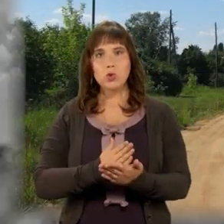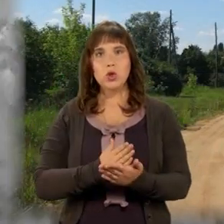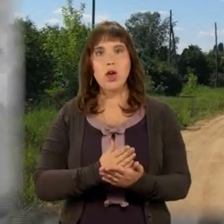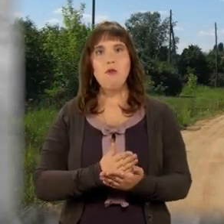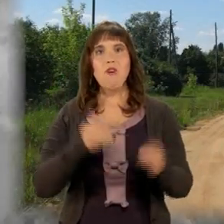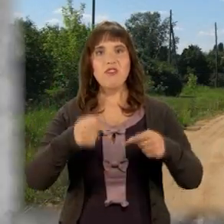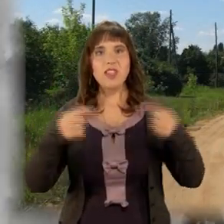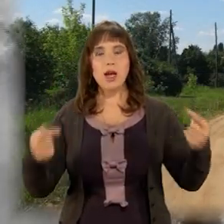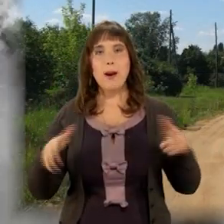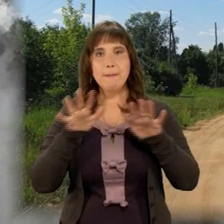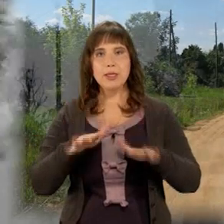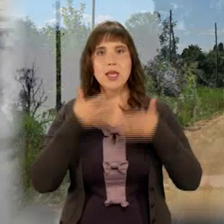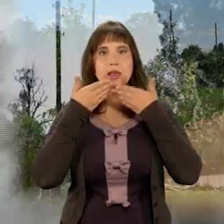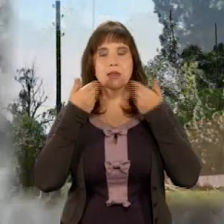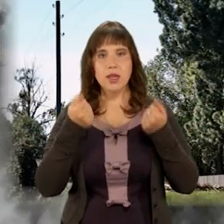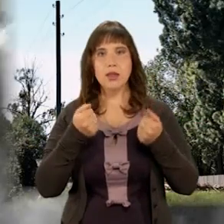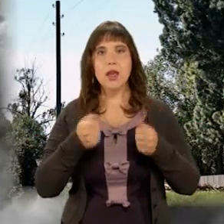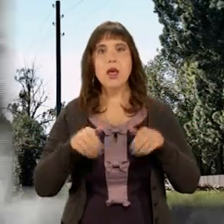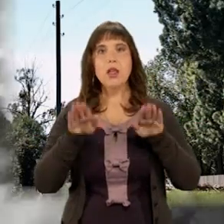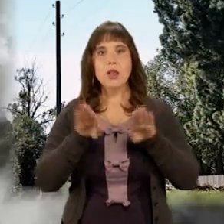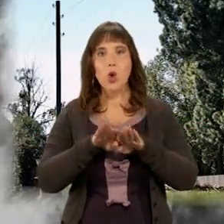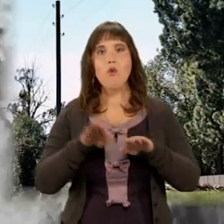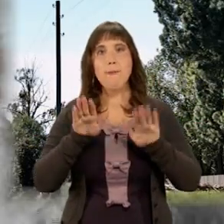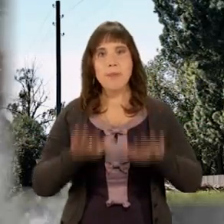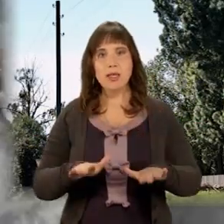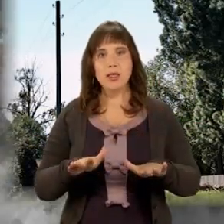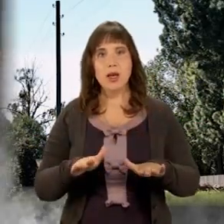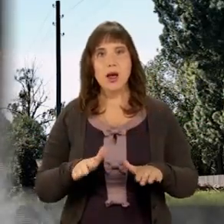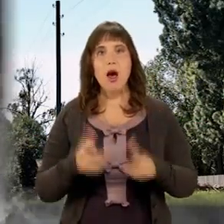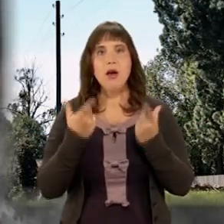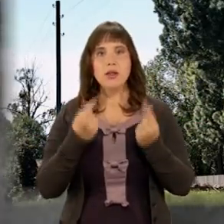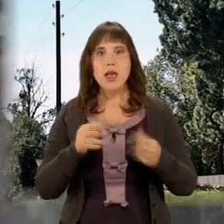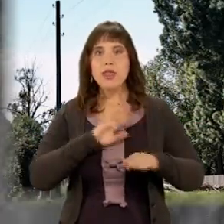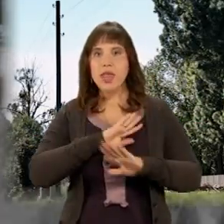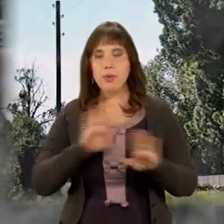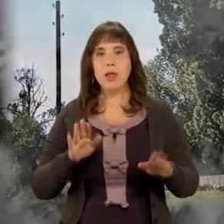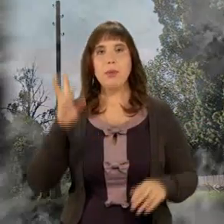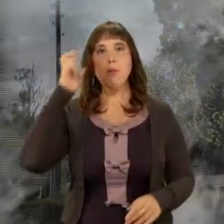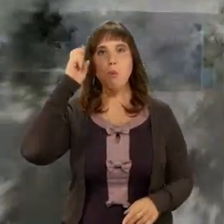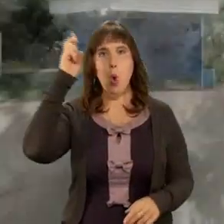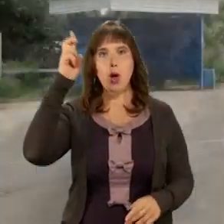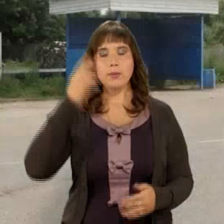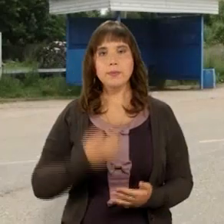во всяком месте, и нет такого места, где не было бы Бога.